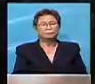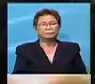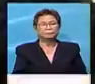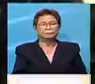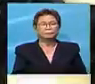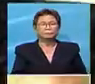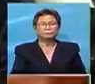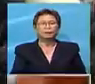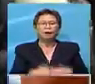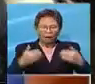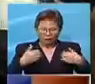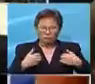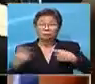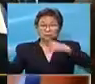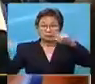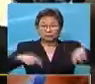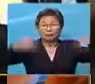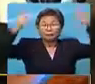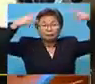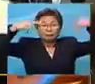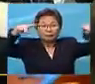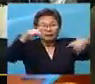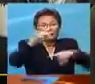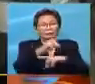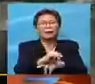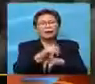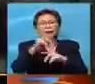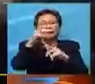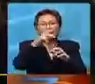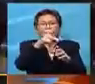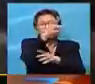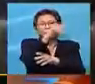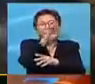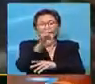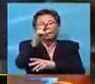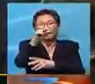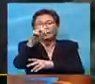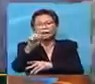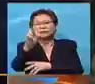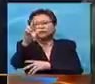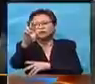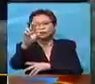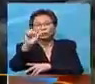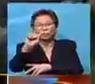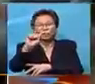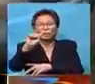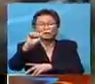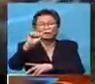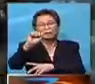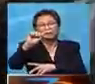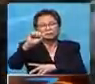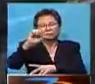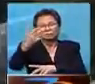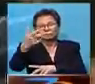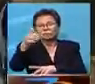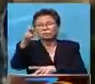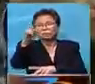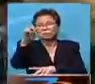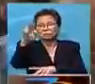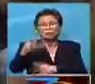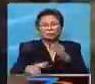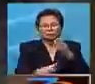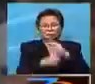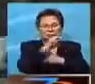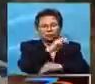ilks turut hadir pengarah Siddiq Profesor dat Dr NS rajenan timbalan menteri belia dan sukan dat m